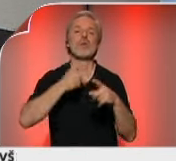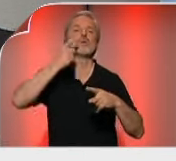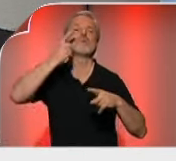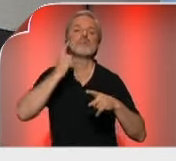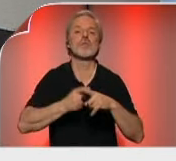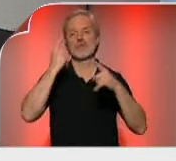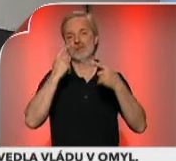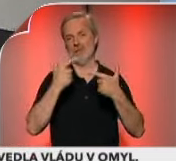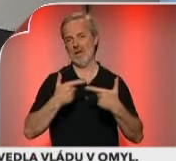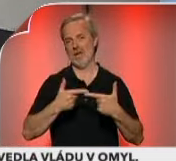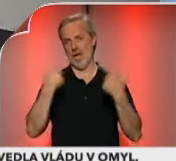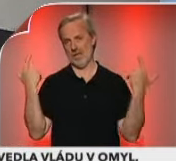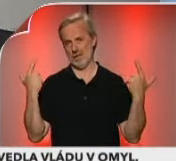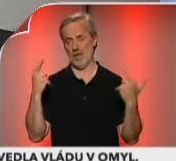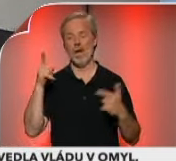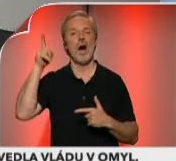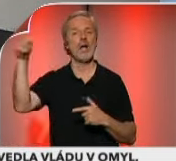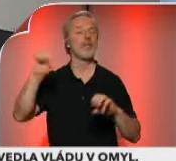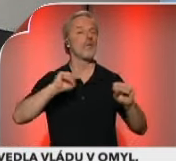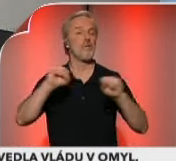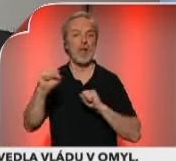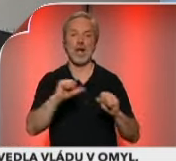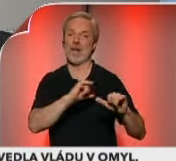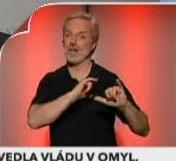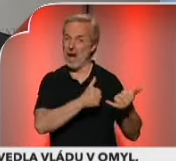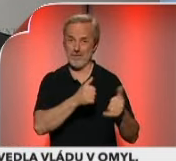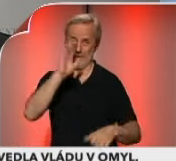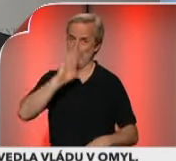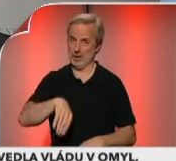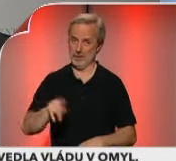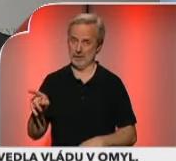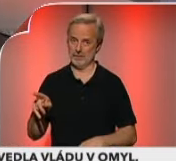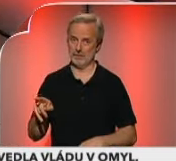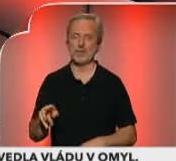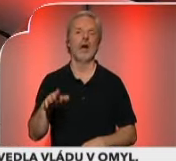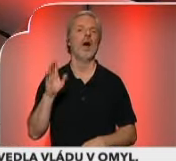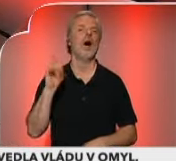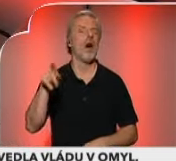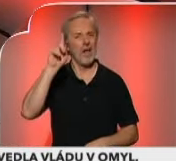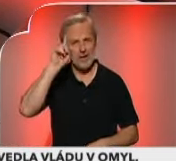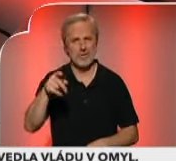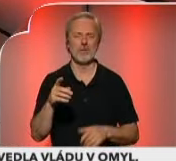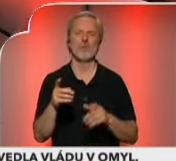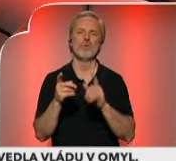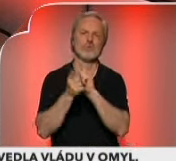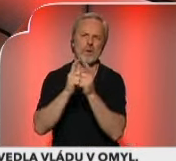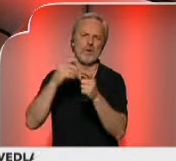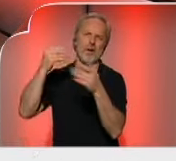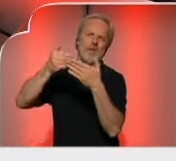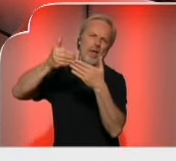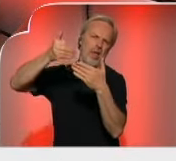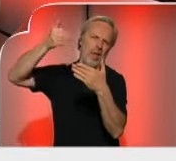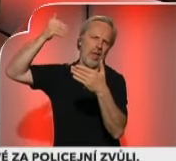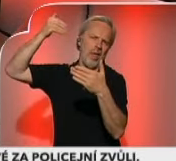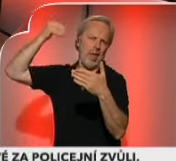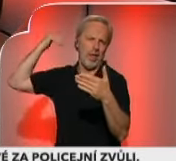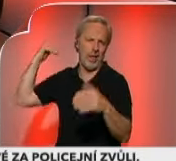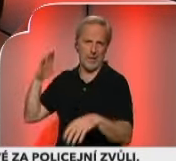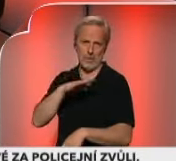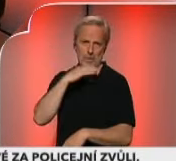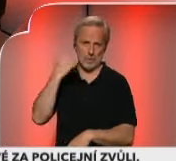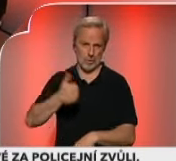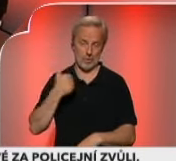řešení tohle vládní řešení prostě rozumné není ale to řešení už se hledá léta léta léta protože to